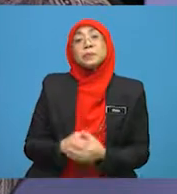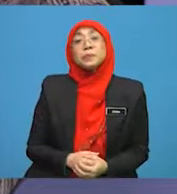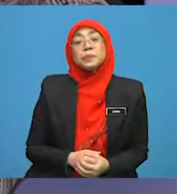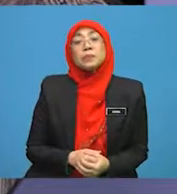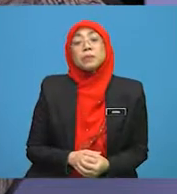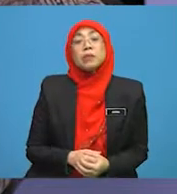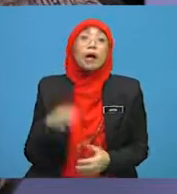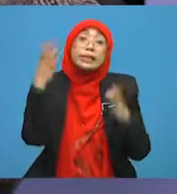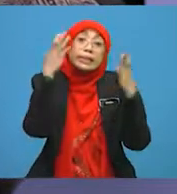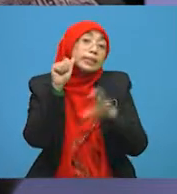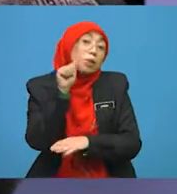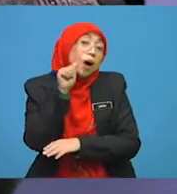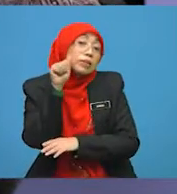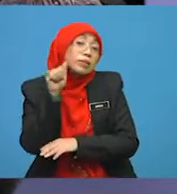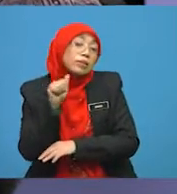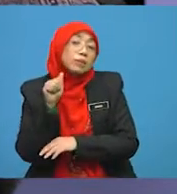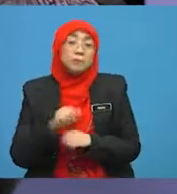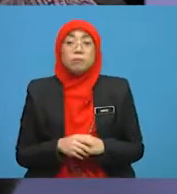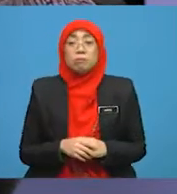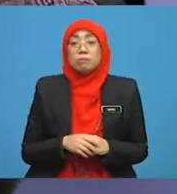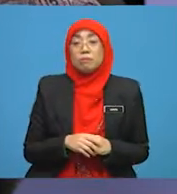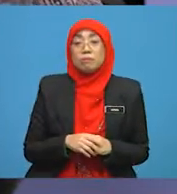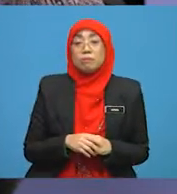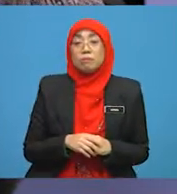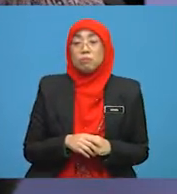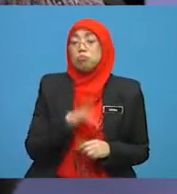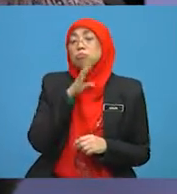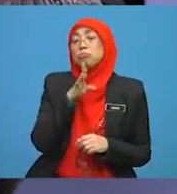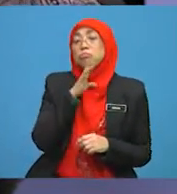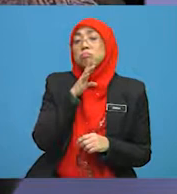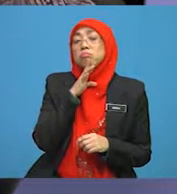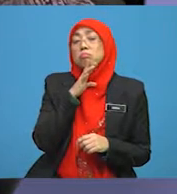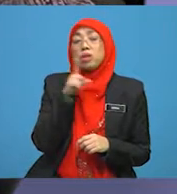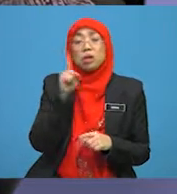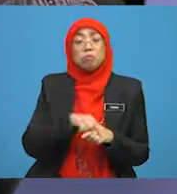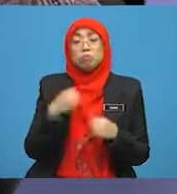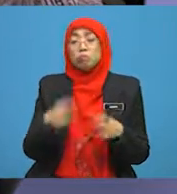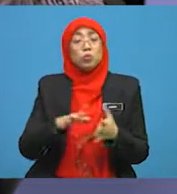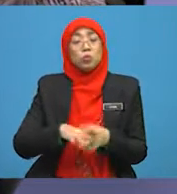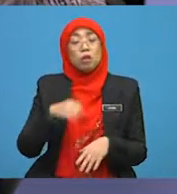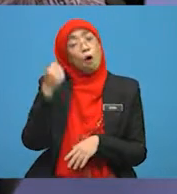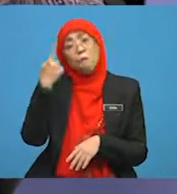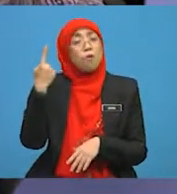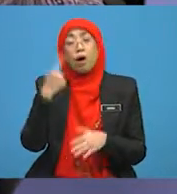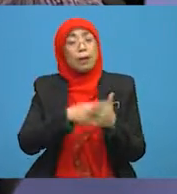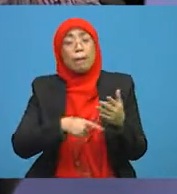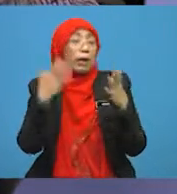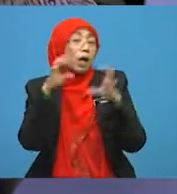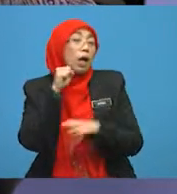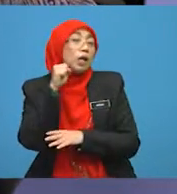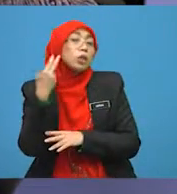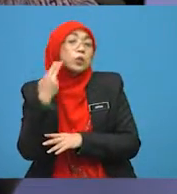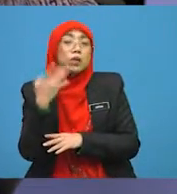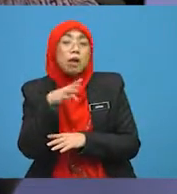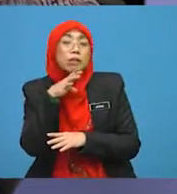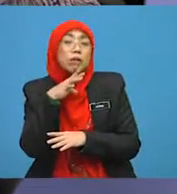Cikgu Azizah. Terima kasih Cikgu Zikri. Saya setuju dengan pendapat Cikgu Zikri. Memang jelas penerangan Cikgu Seha. Bukan saja Cikgu